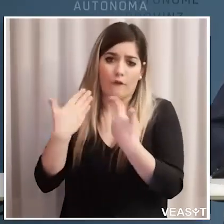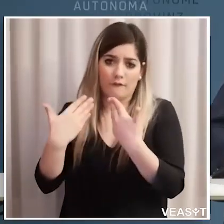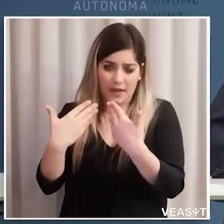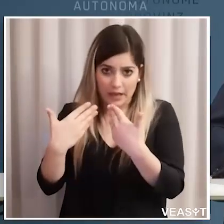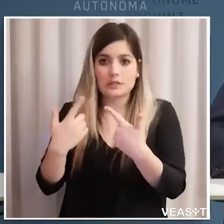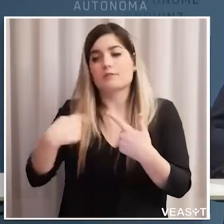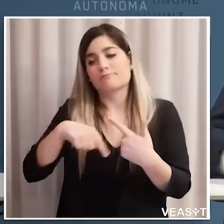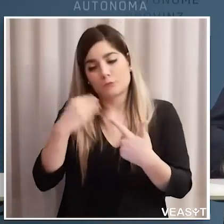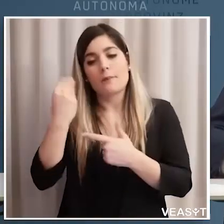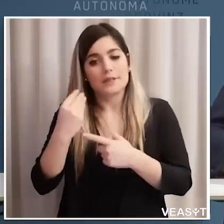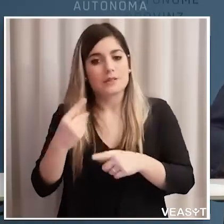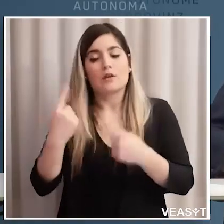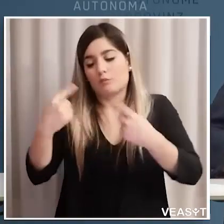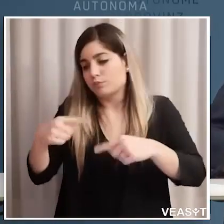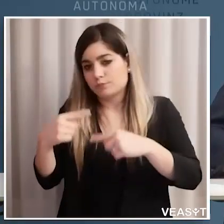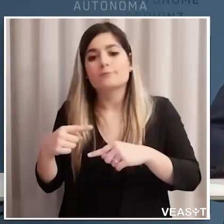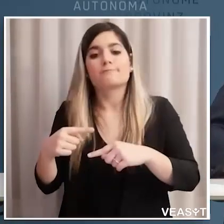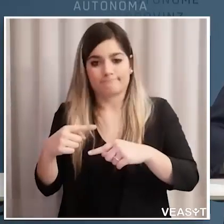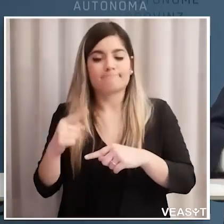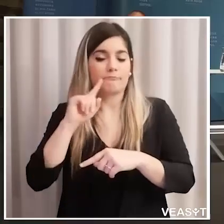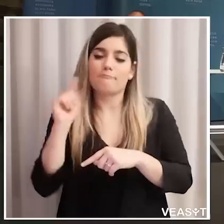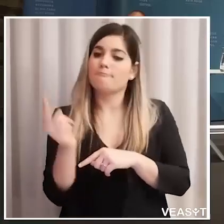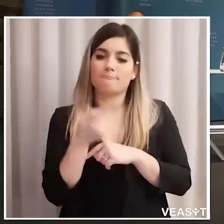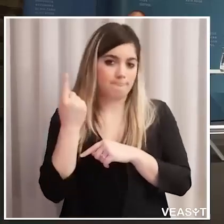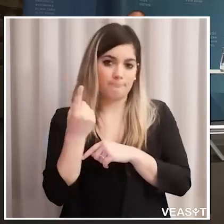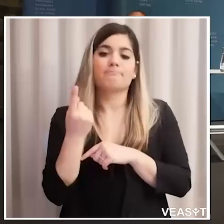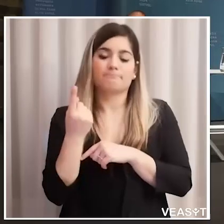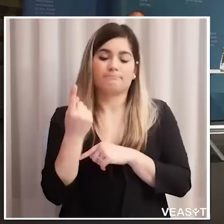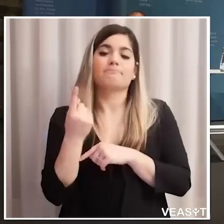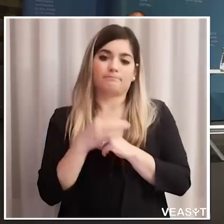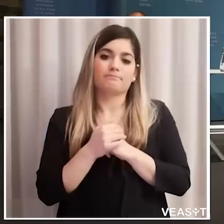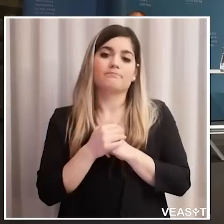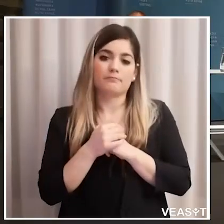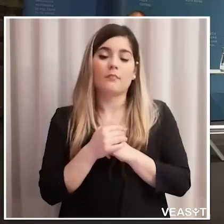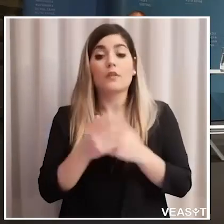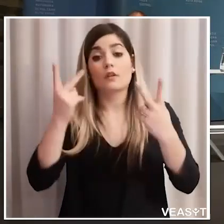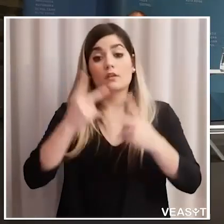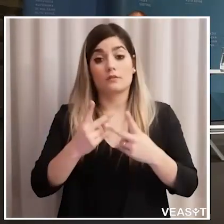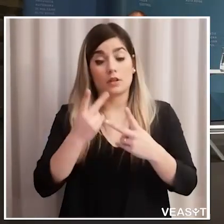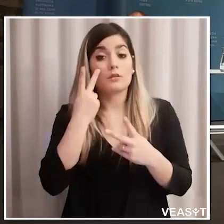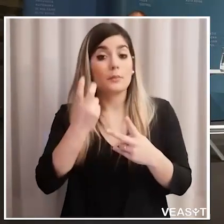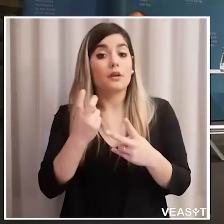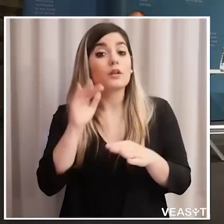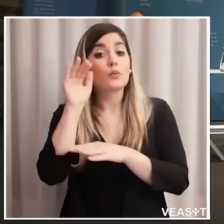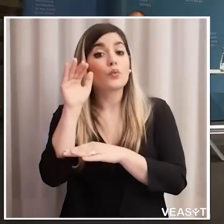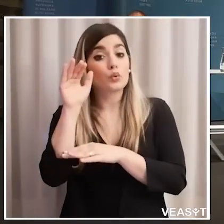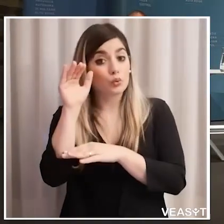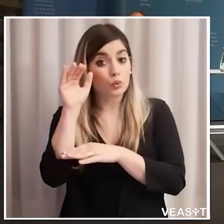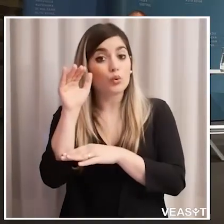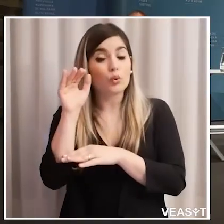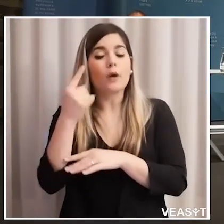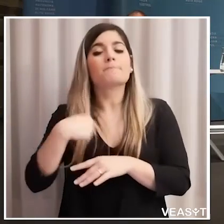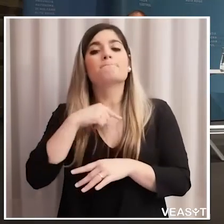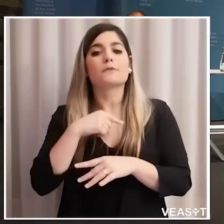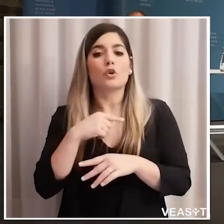in videoconferenze, e anche noi abbiamo pensato che questo fosse quello migliore. Addirittura si prevede che anche